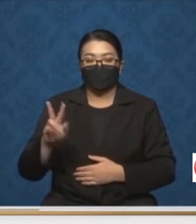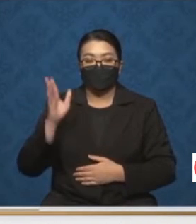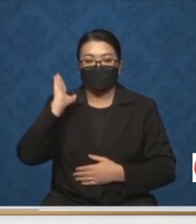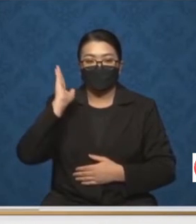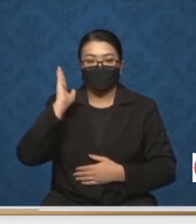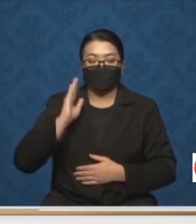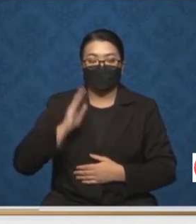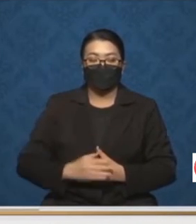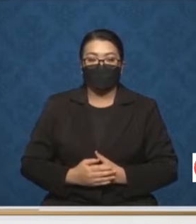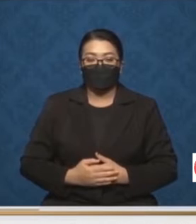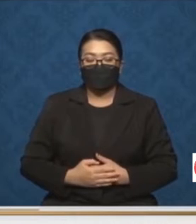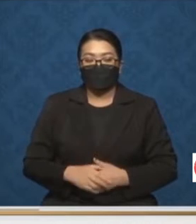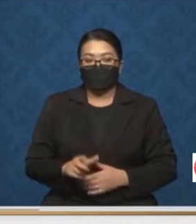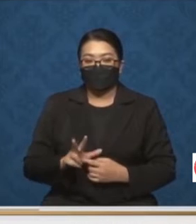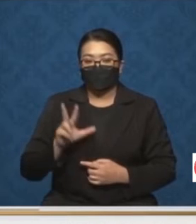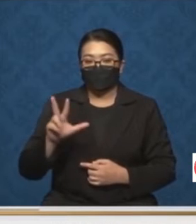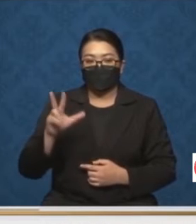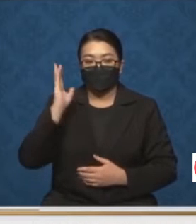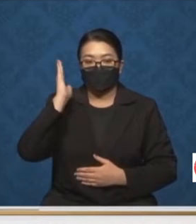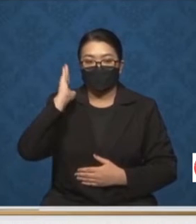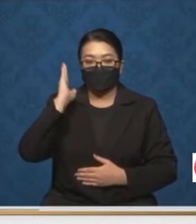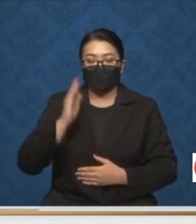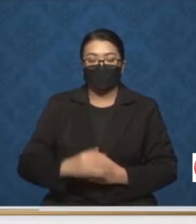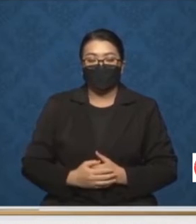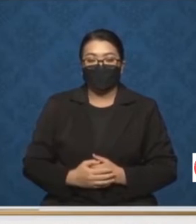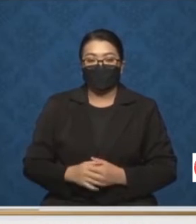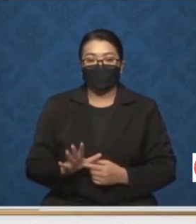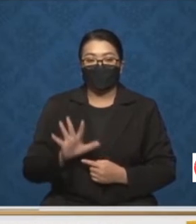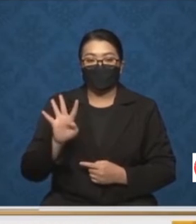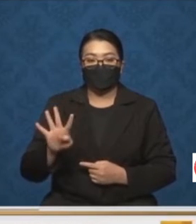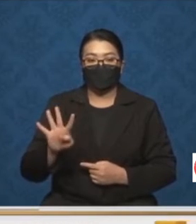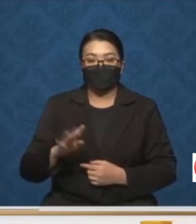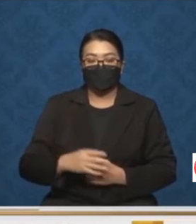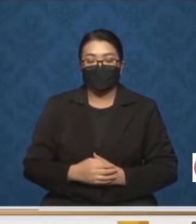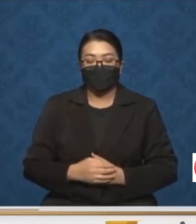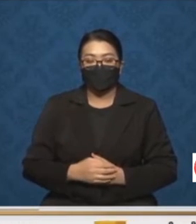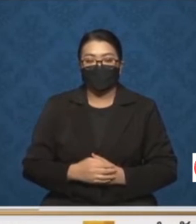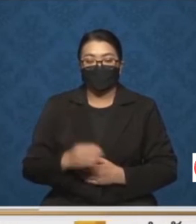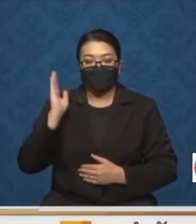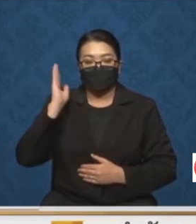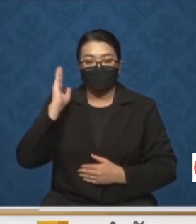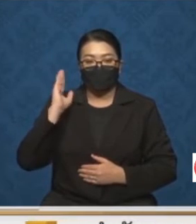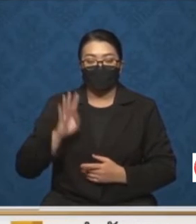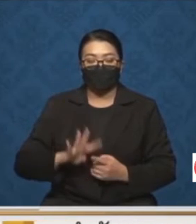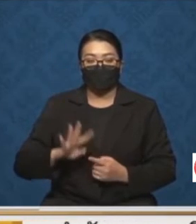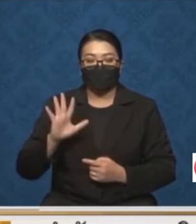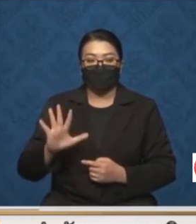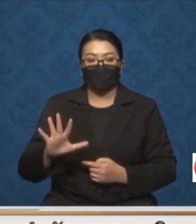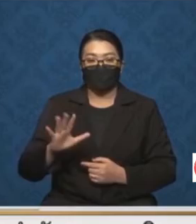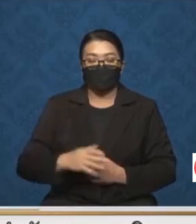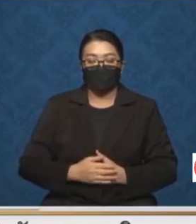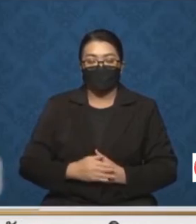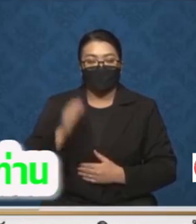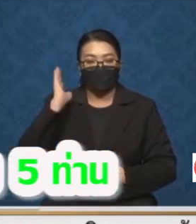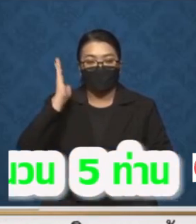ญแท้นายจิตพันธ์ทังสุบุตรนายสันติกิรนันนายธีรชา